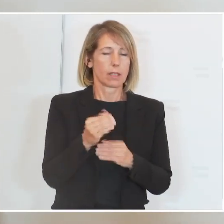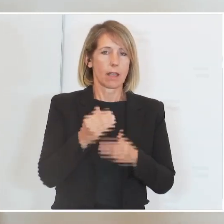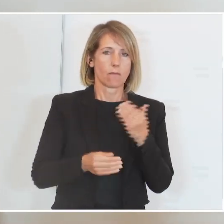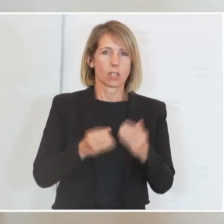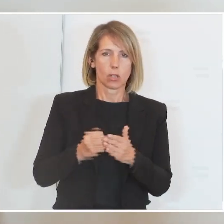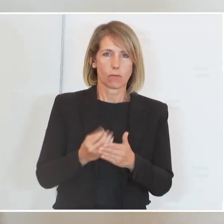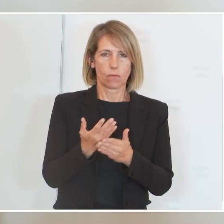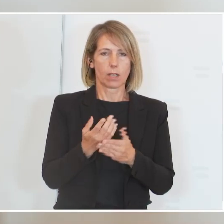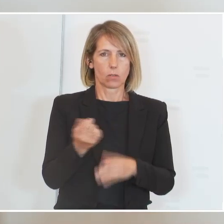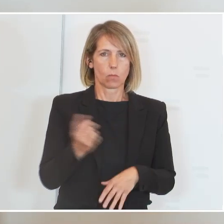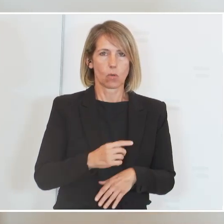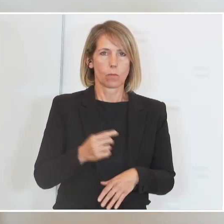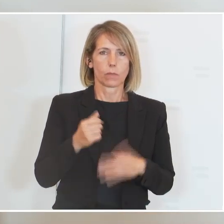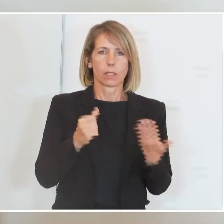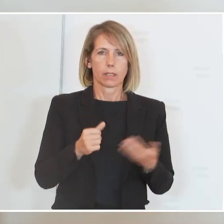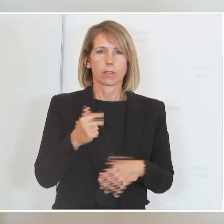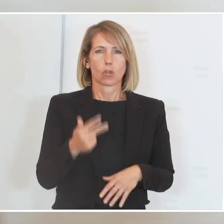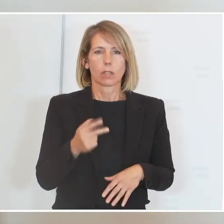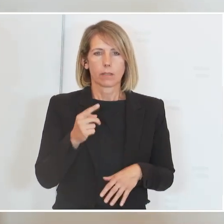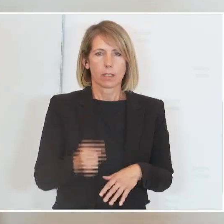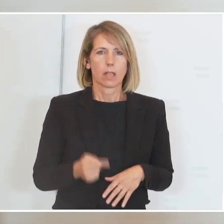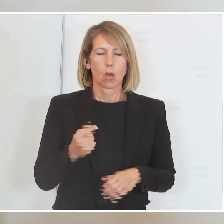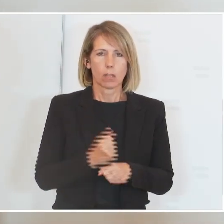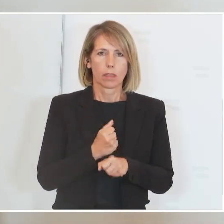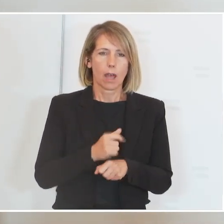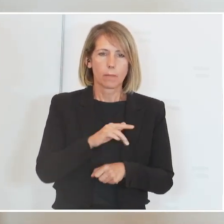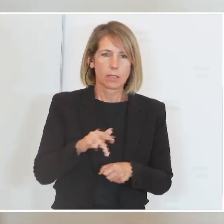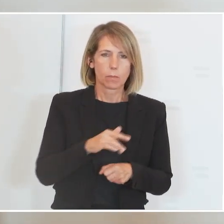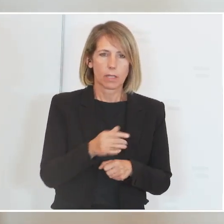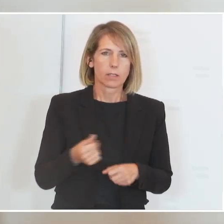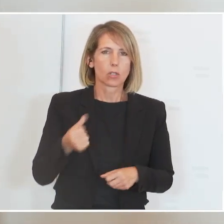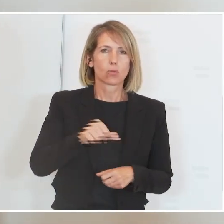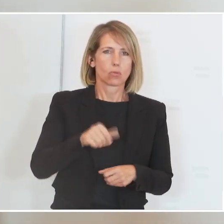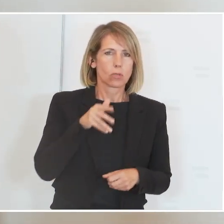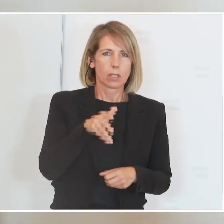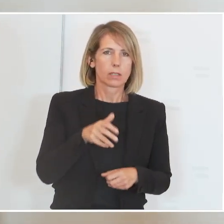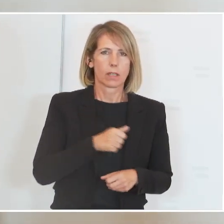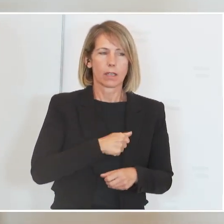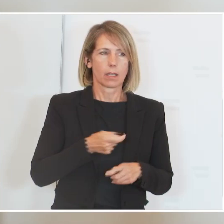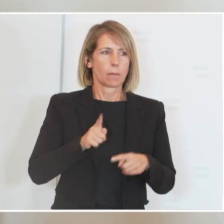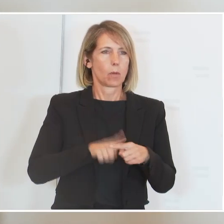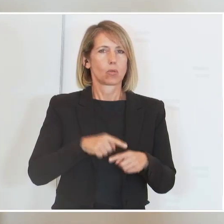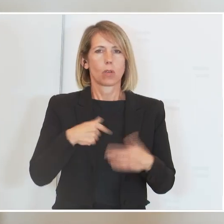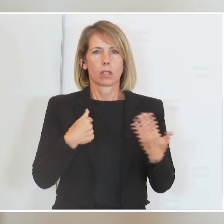resultiert, 36.000 zusätzliche Arbeitsplätze geschaffen werden und 20.000 weniger Arbeitslose